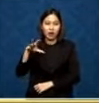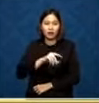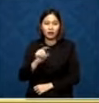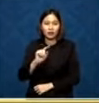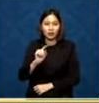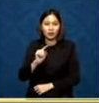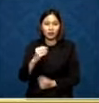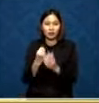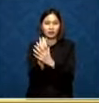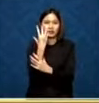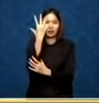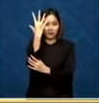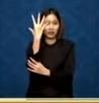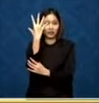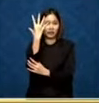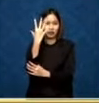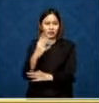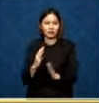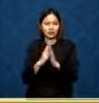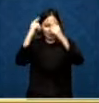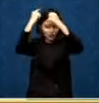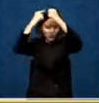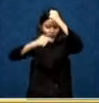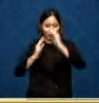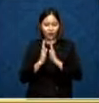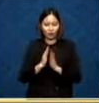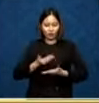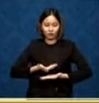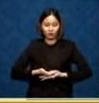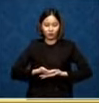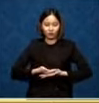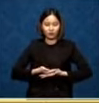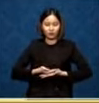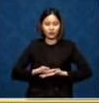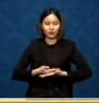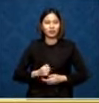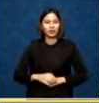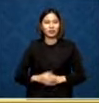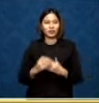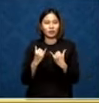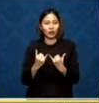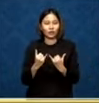สีมหาโพต้นที่พุทธเจ้าทรงตรัสรู้ปัจจุบันเป็นสัญลักษณ์ของ